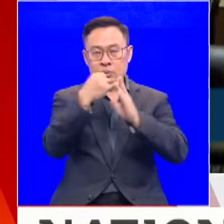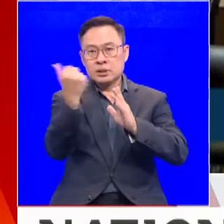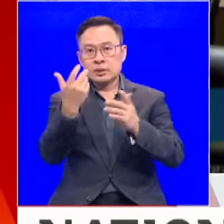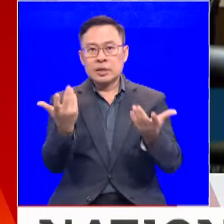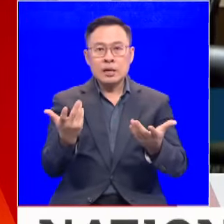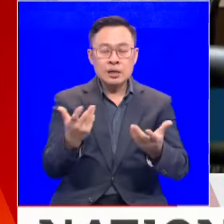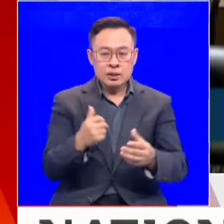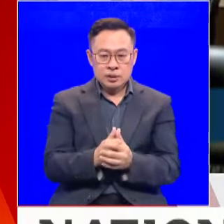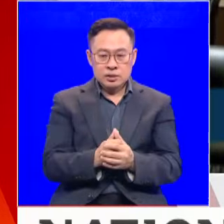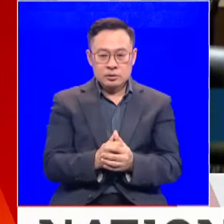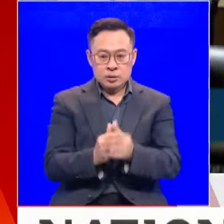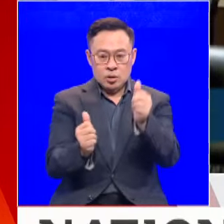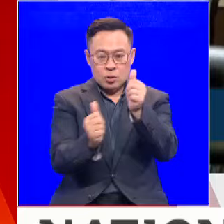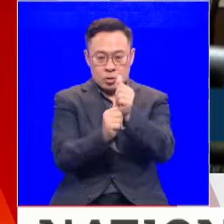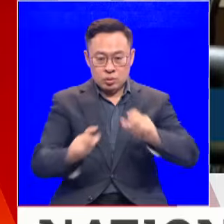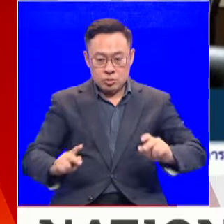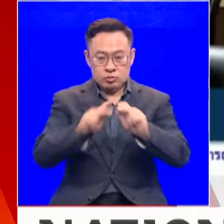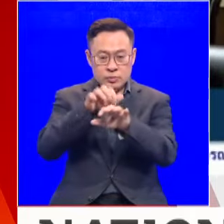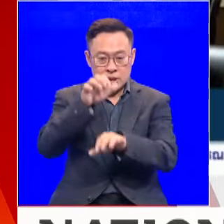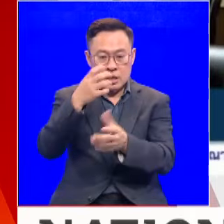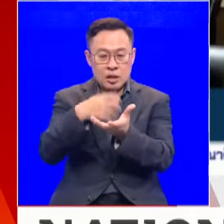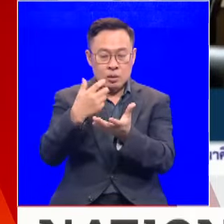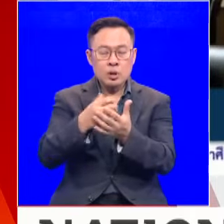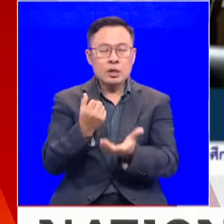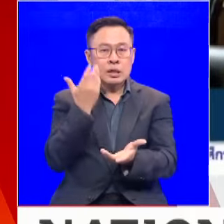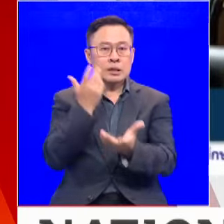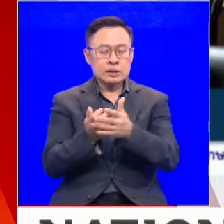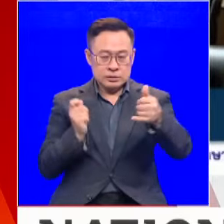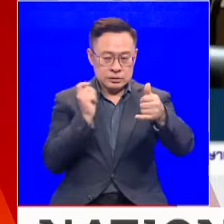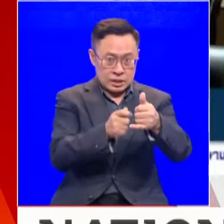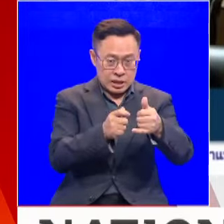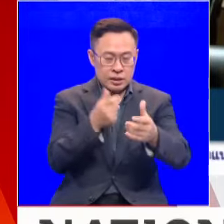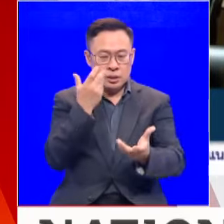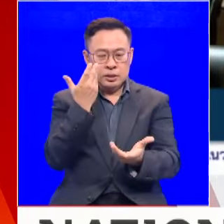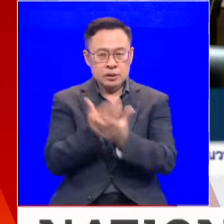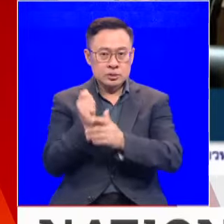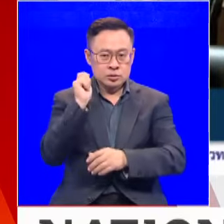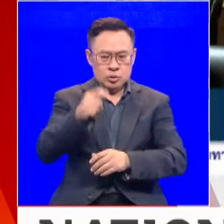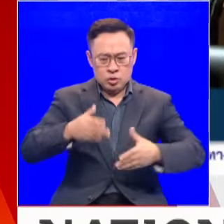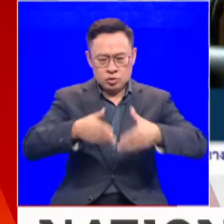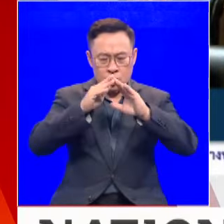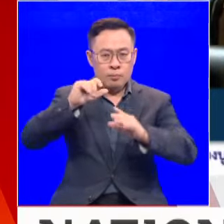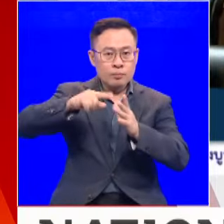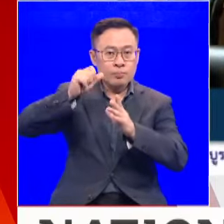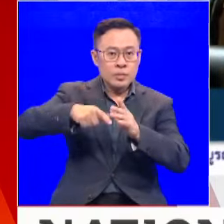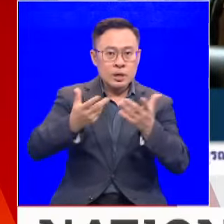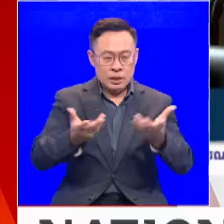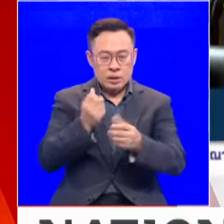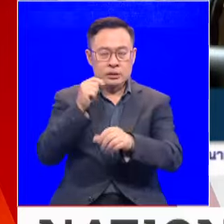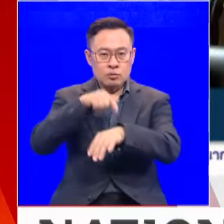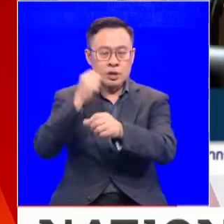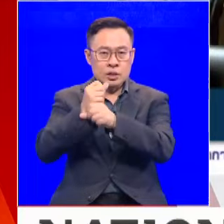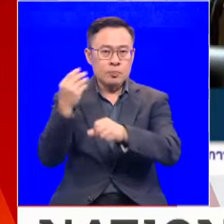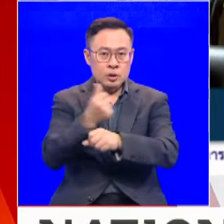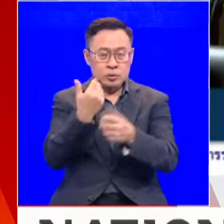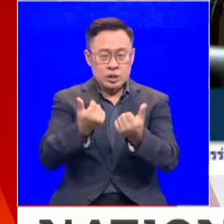คุณธีรัตน์บอกว่าจะเร่งฟื้นฟูให้กลับเข้าสู่สภาวะปกติโดยเร็วที่สุดเท่าที่จะเป็นไปได้ตอนนี้รัฐบาลเตรียม